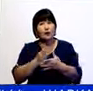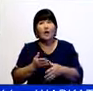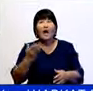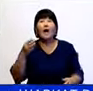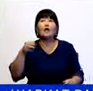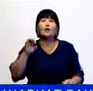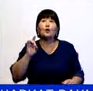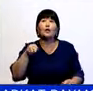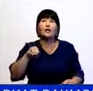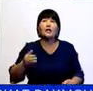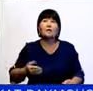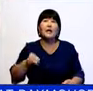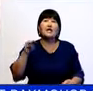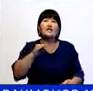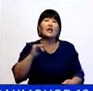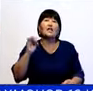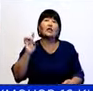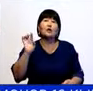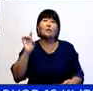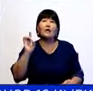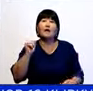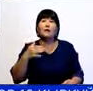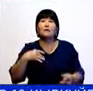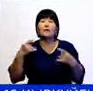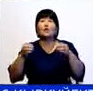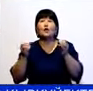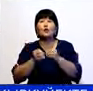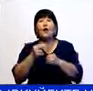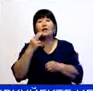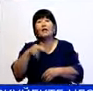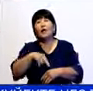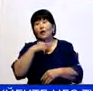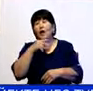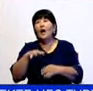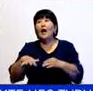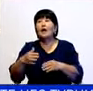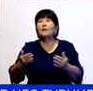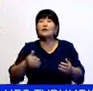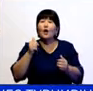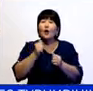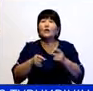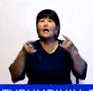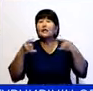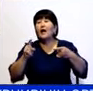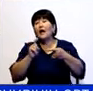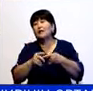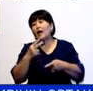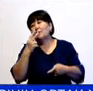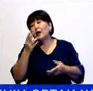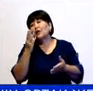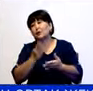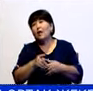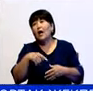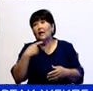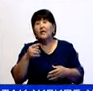Төретам кентінің тұрғыны Жақсылық Ибраев біздің телеарнаның тұрақты көрермені. Аймақ тынысын үнемі телеарна арқылы бақылап отырғанын